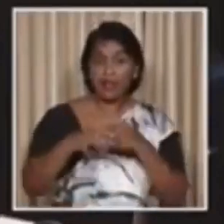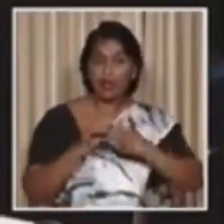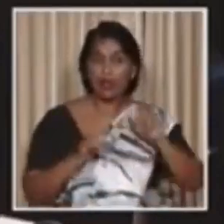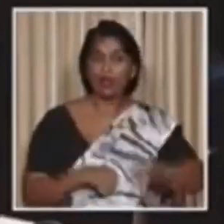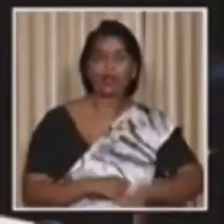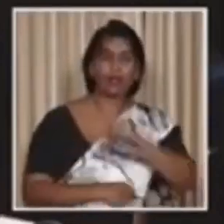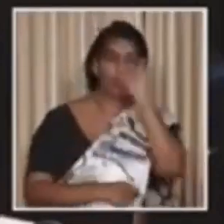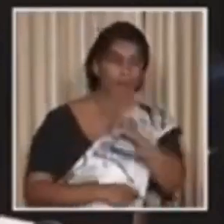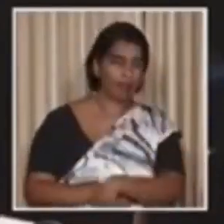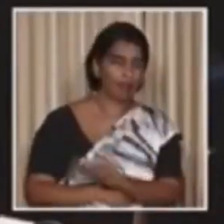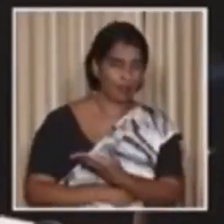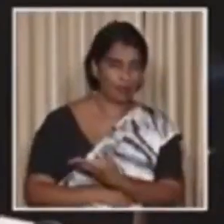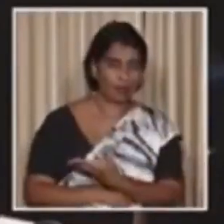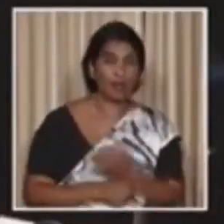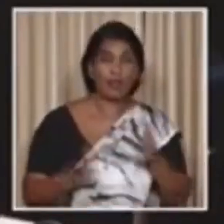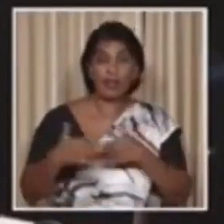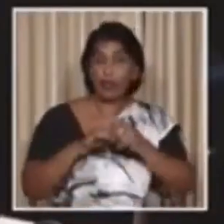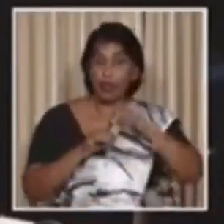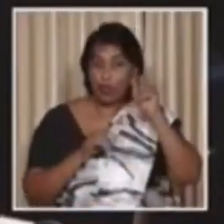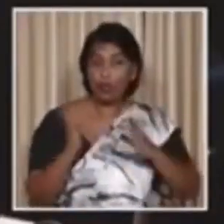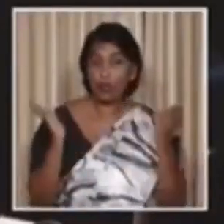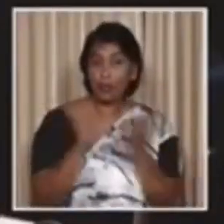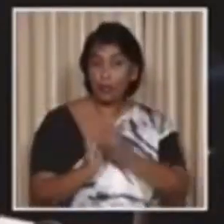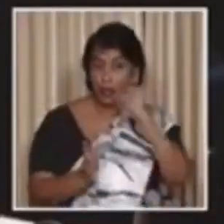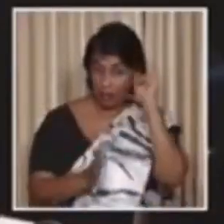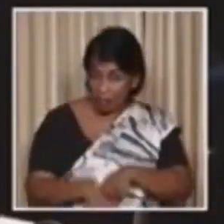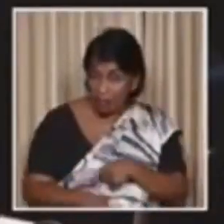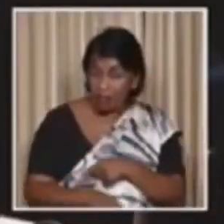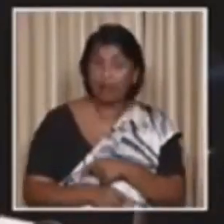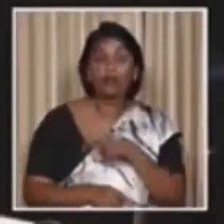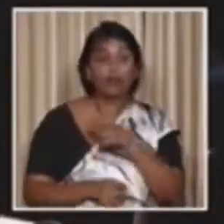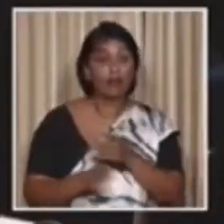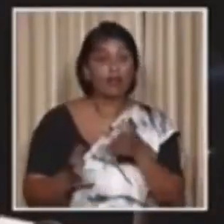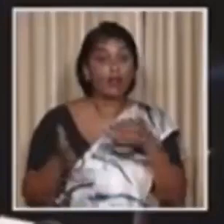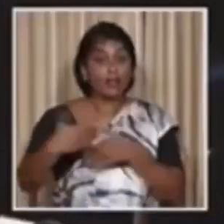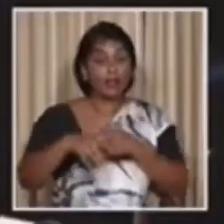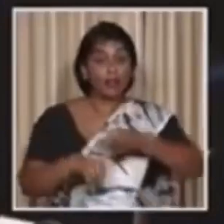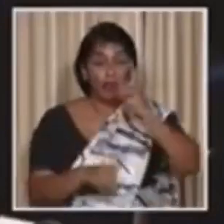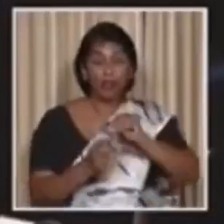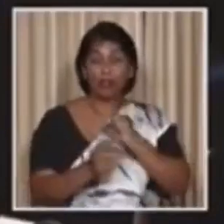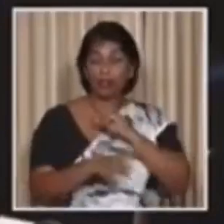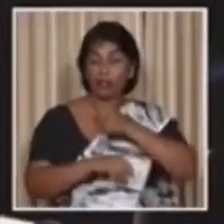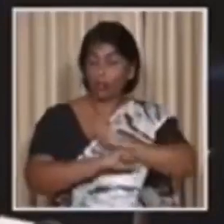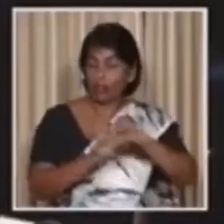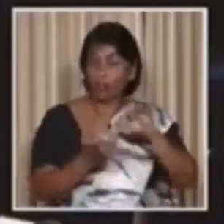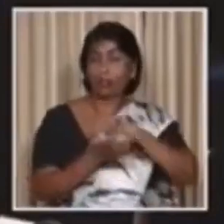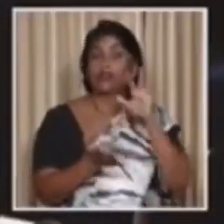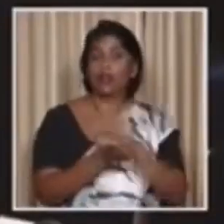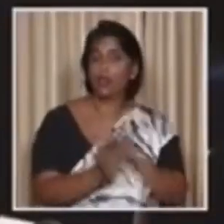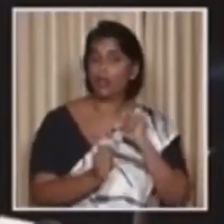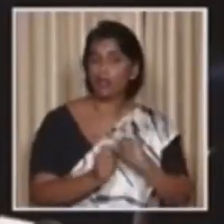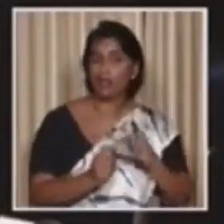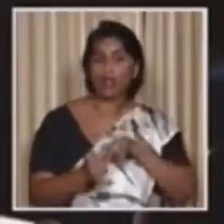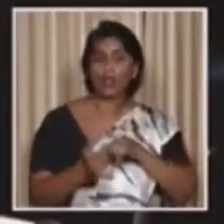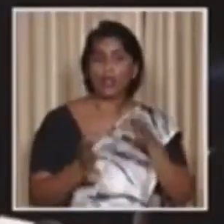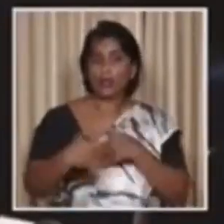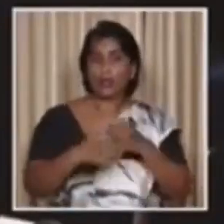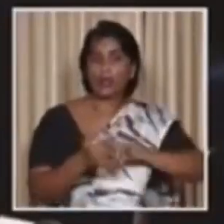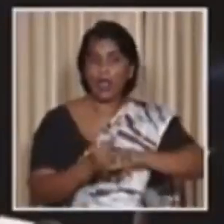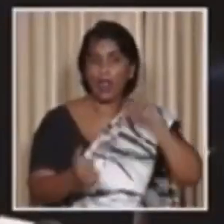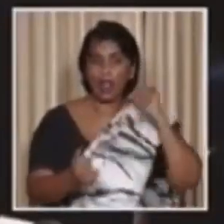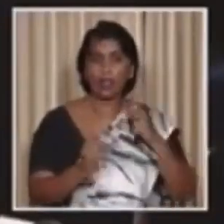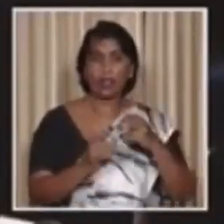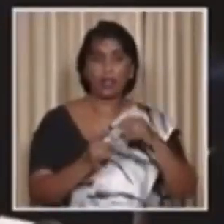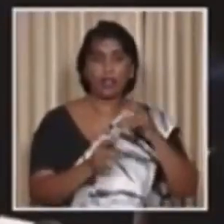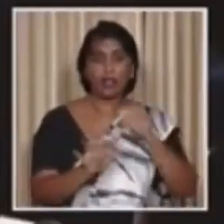මණ්ඩලය කඩදාසියක් විතරයි. කැබිනට් මණ්ඩලය කඩදාසියක් නොවනවා නම් කැබිනට් මණ්ඩලය ගණන් නොලබූ තීන්දු කොහොමද කැබිනට් ලේකම් නීලපු